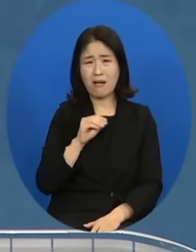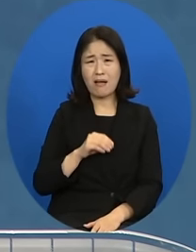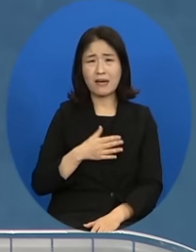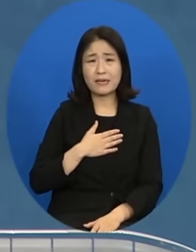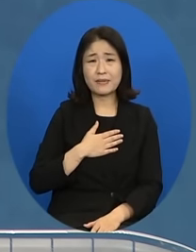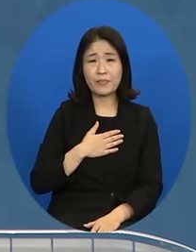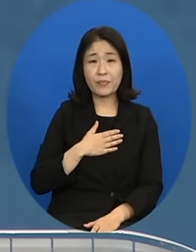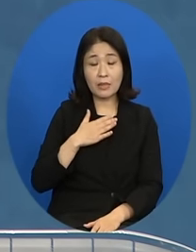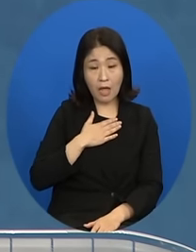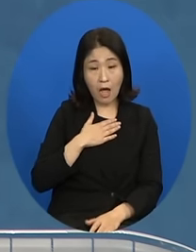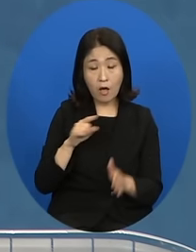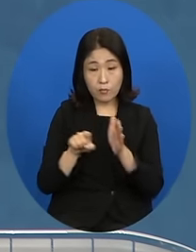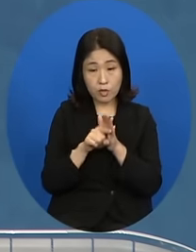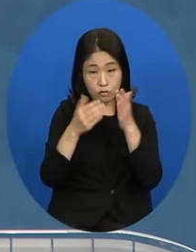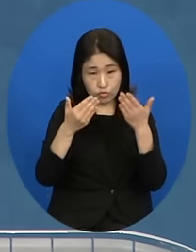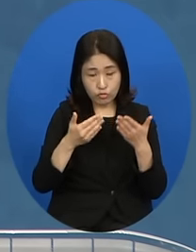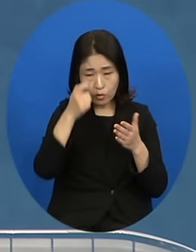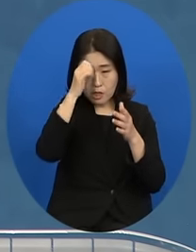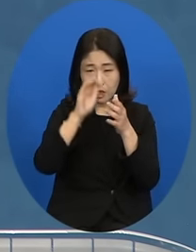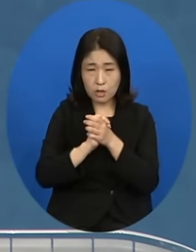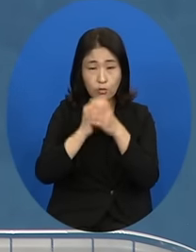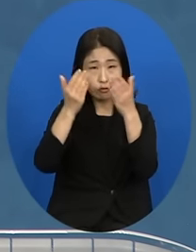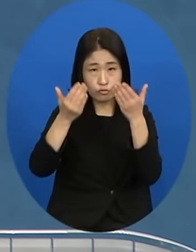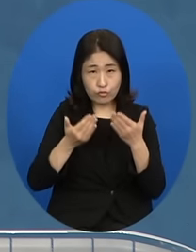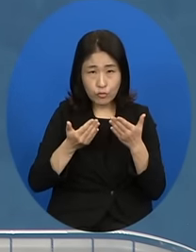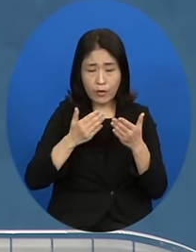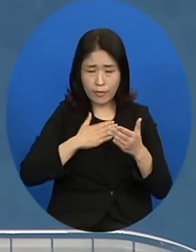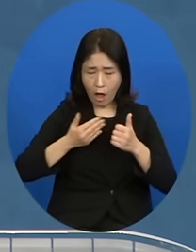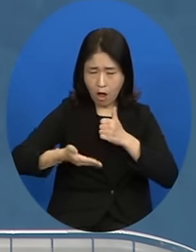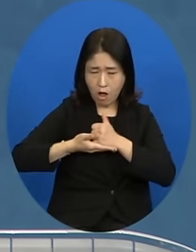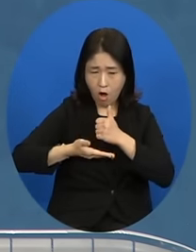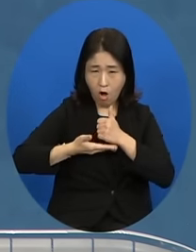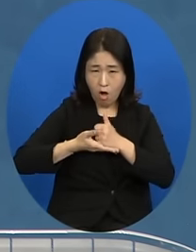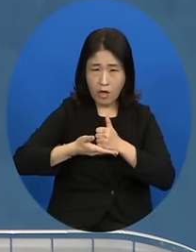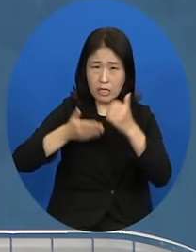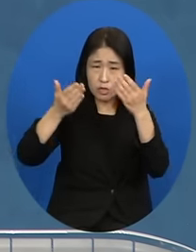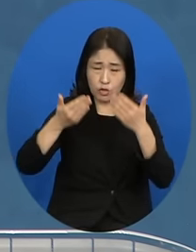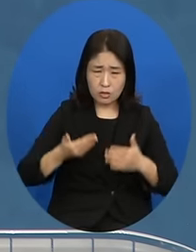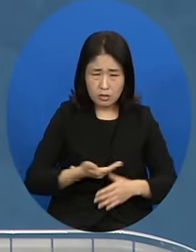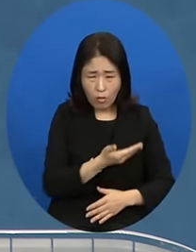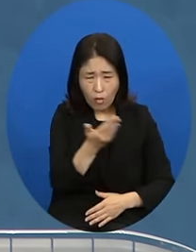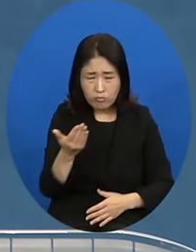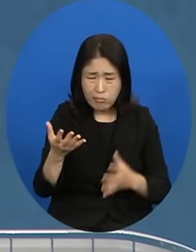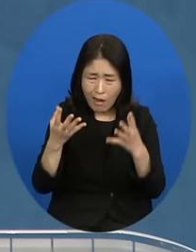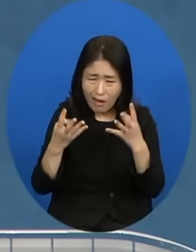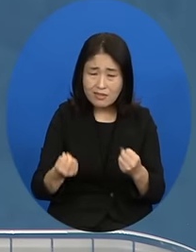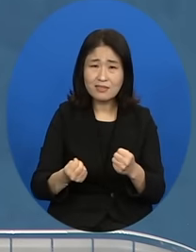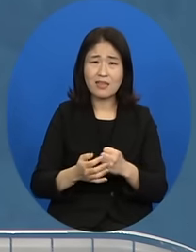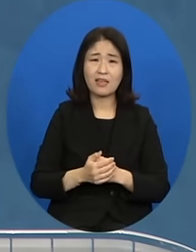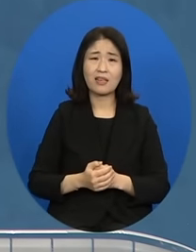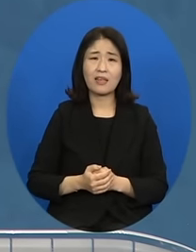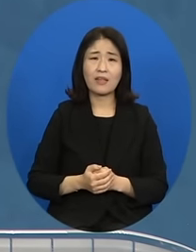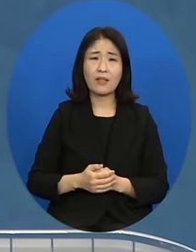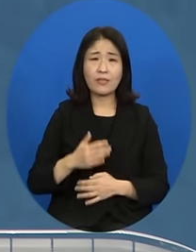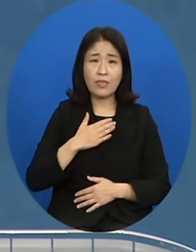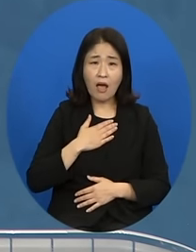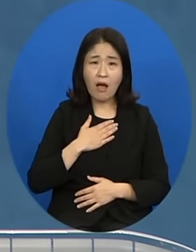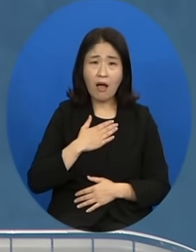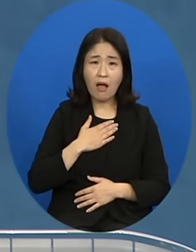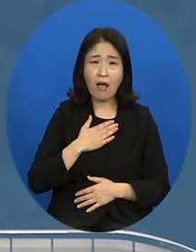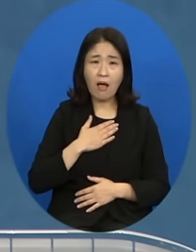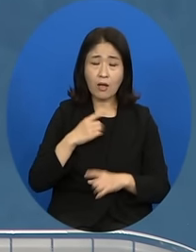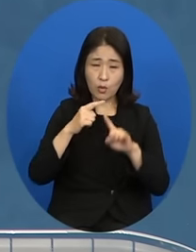저를 믿어주시고 기도해 주시고 격려해 주셨던 분들이 많은데 그분들께 저 개척